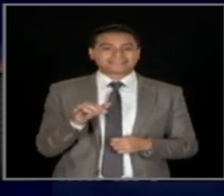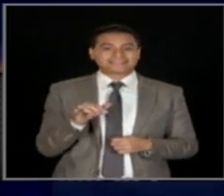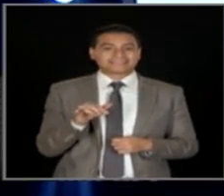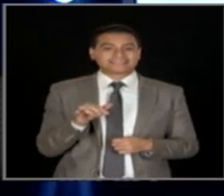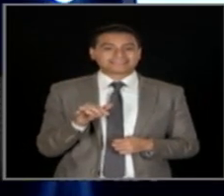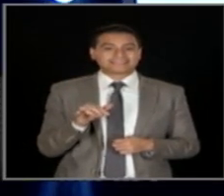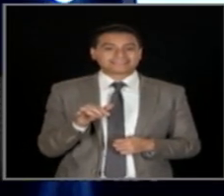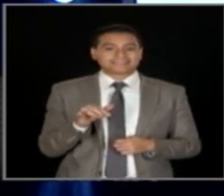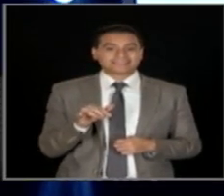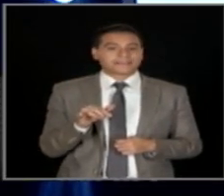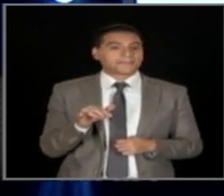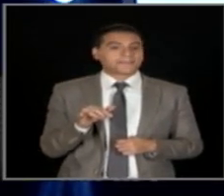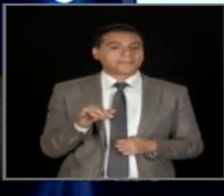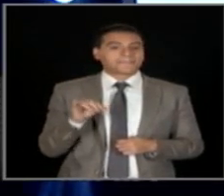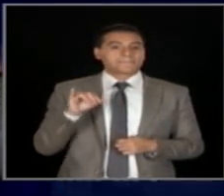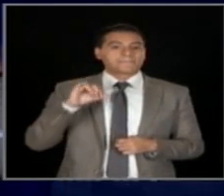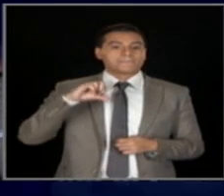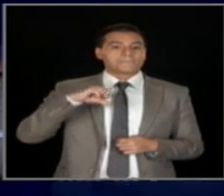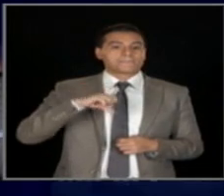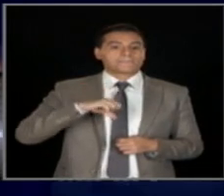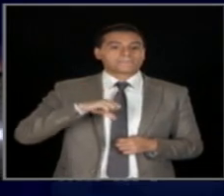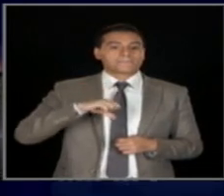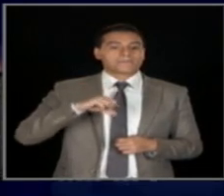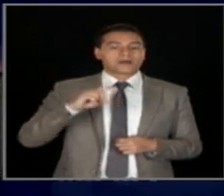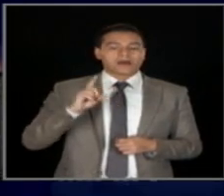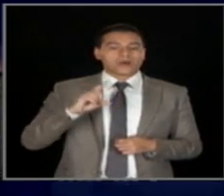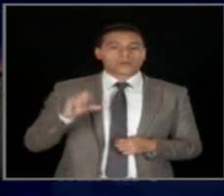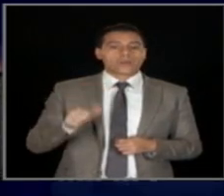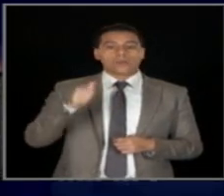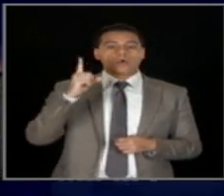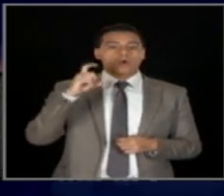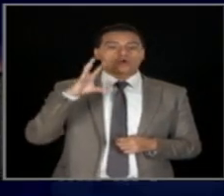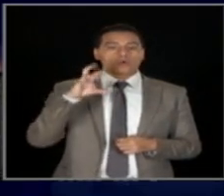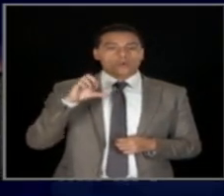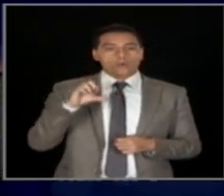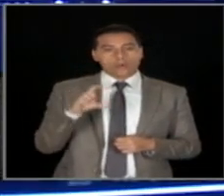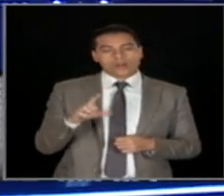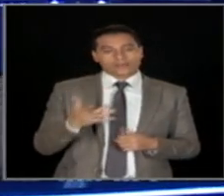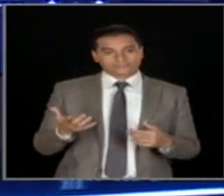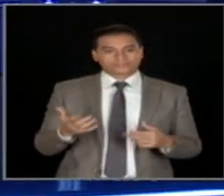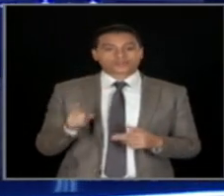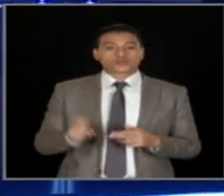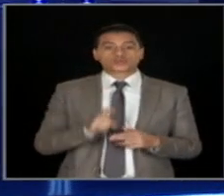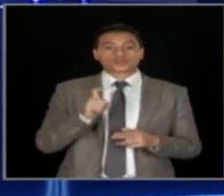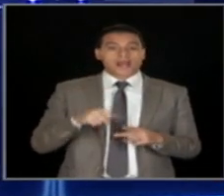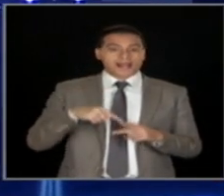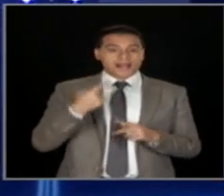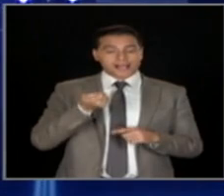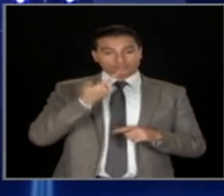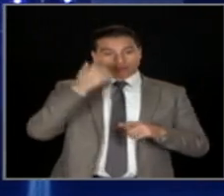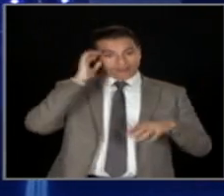أندي إيه؟ مورويل. وورهول. أندي وورهول. السؤال اللي جاي في سرعة